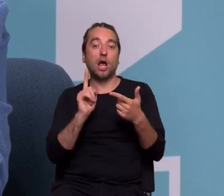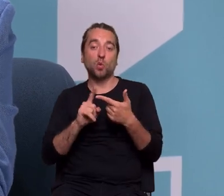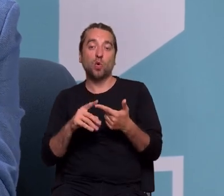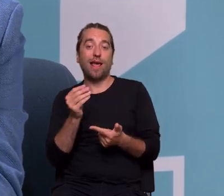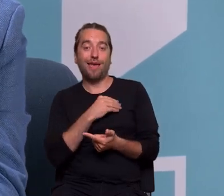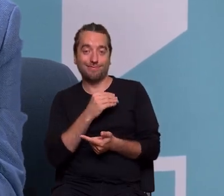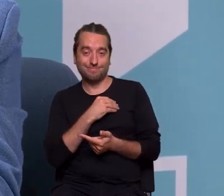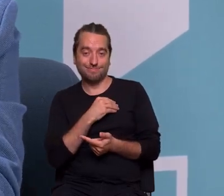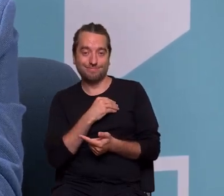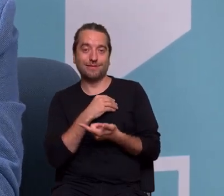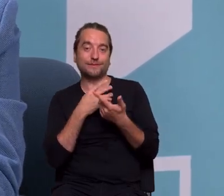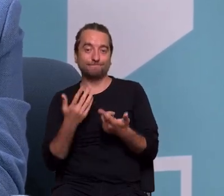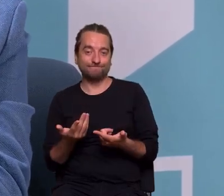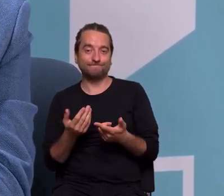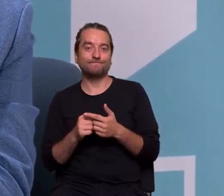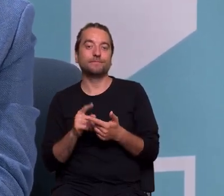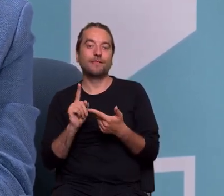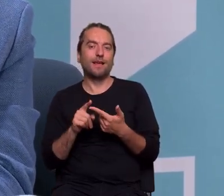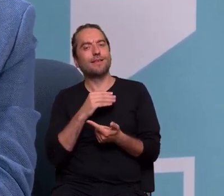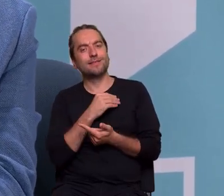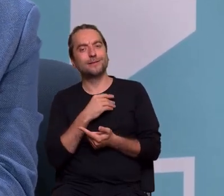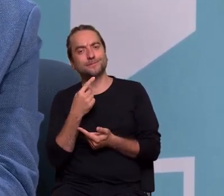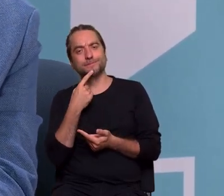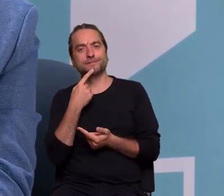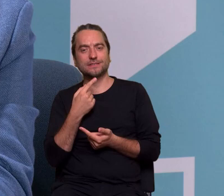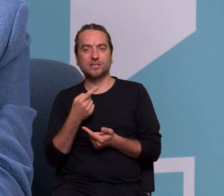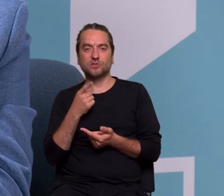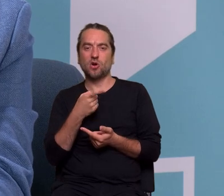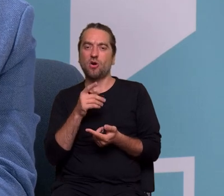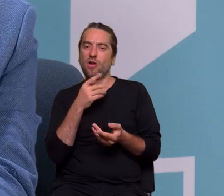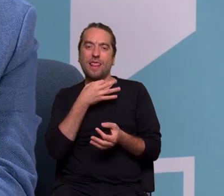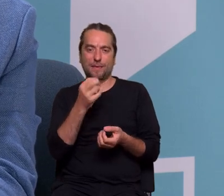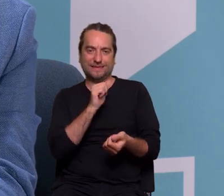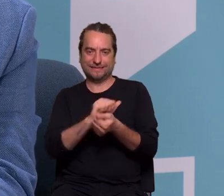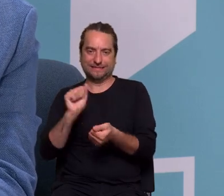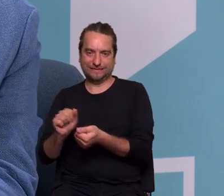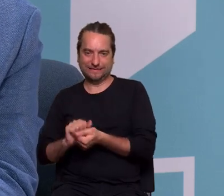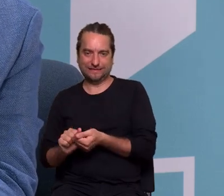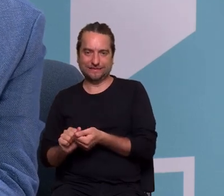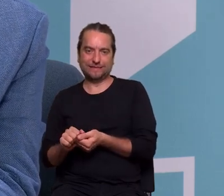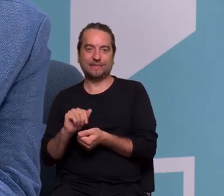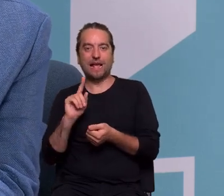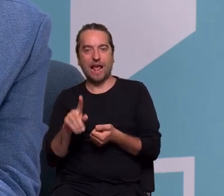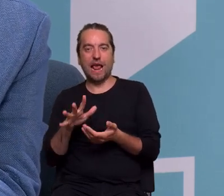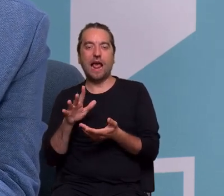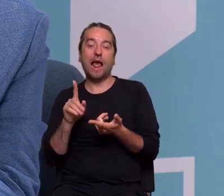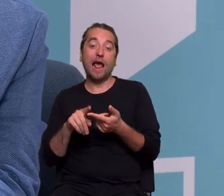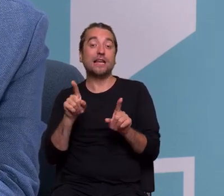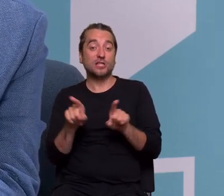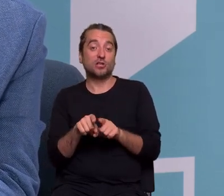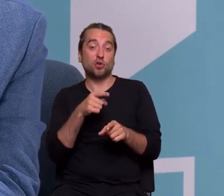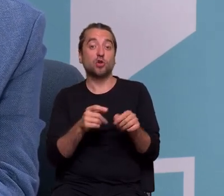kwestią moralną. To znaczy, jakby etyka podpowiadałaby, że pewnie należałoby ten przedmiot zniszczyć, prawda? Z drugiej strony jest on pewnym